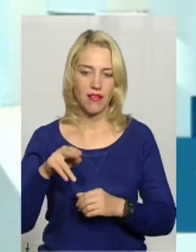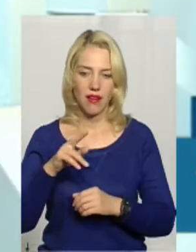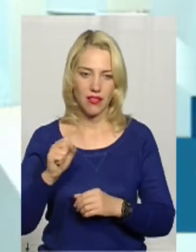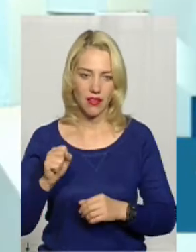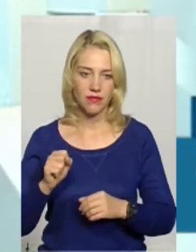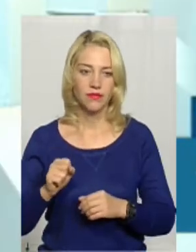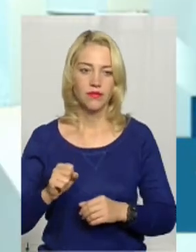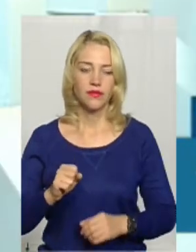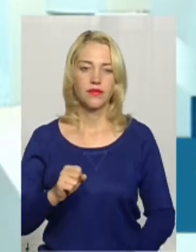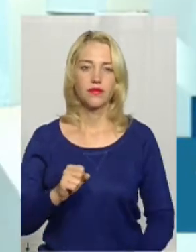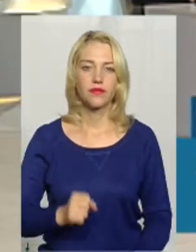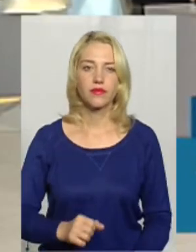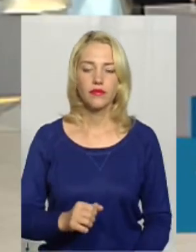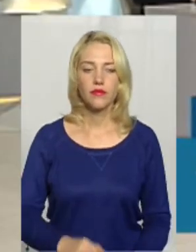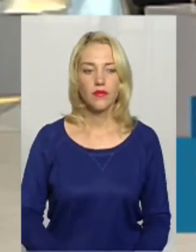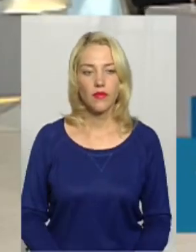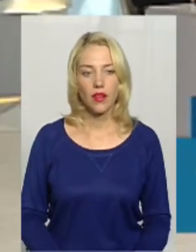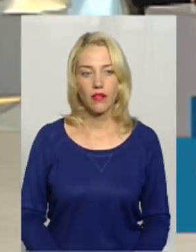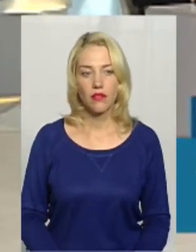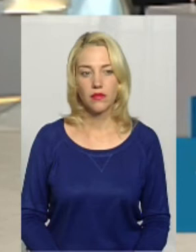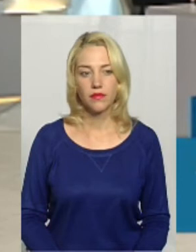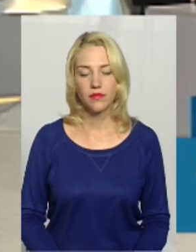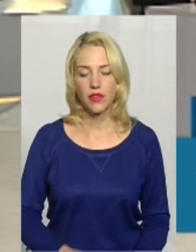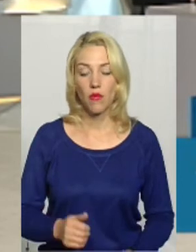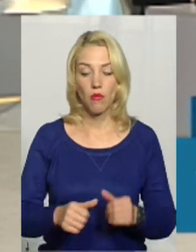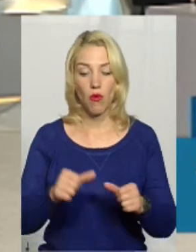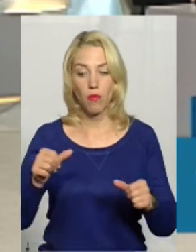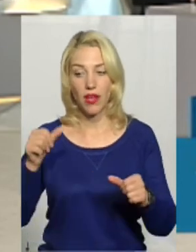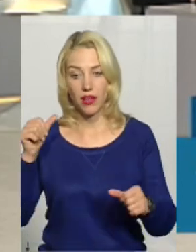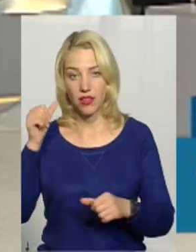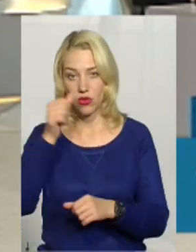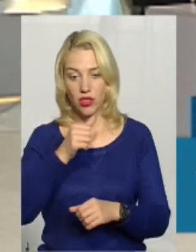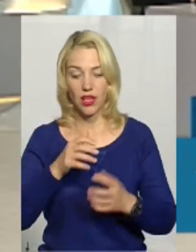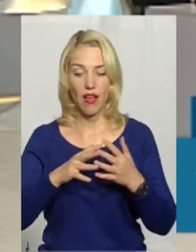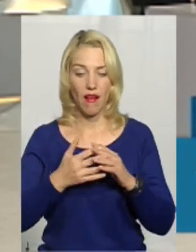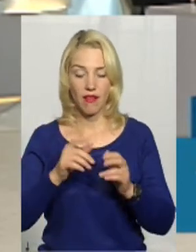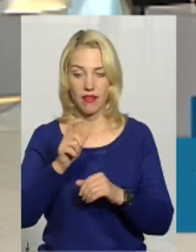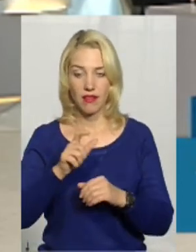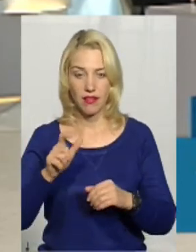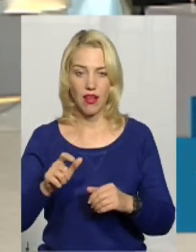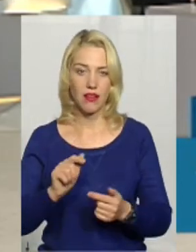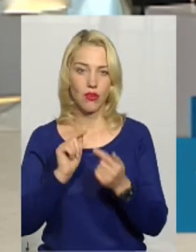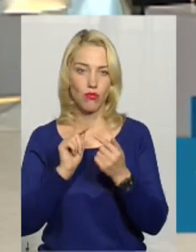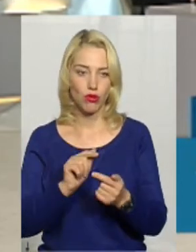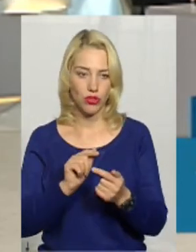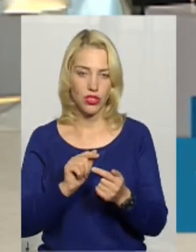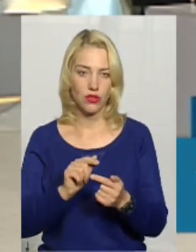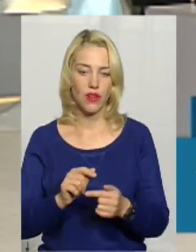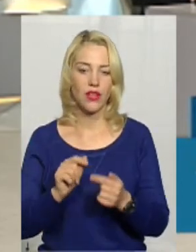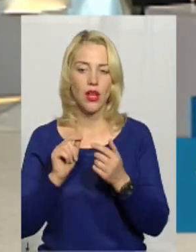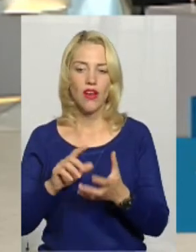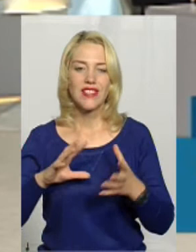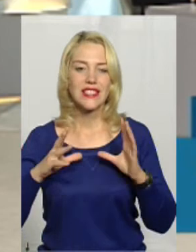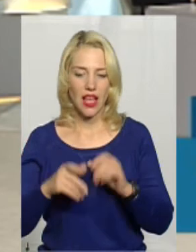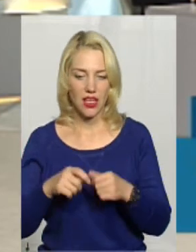вас. Добрий день. У попередні роки аграрії протестували взагалі проти продажу землі, а сьогодні протестували проти